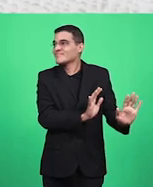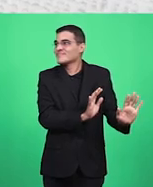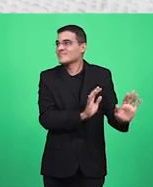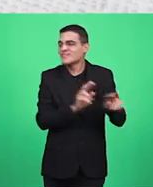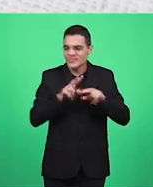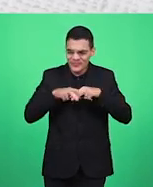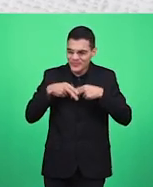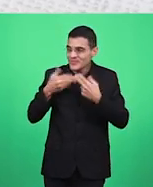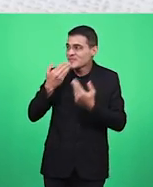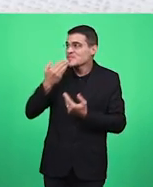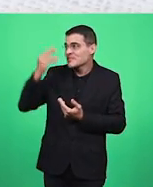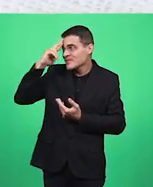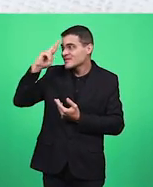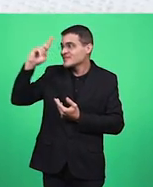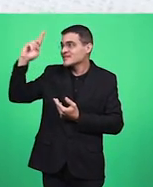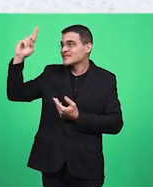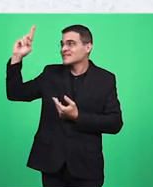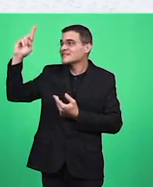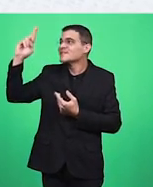страданиях.